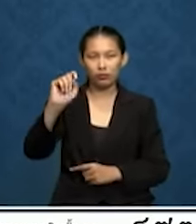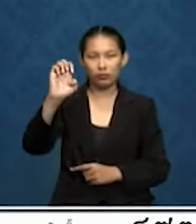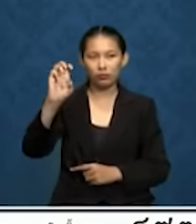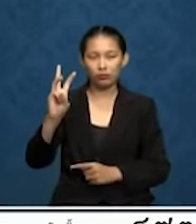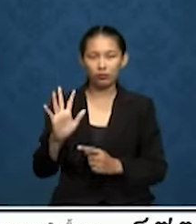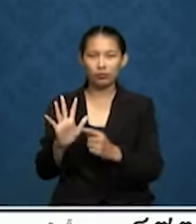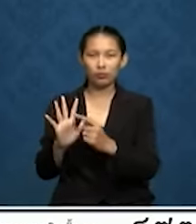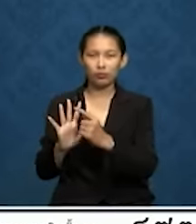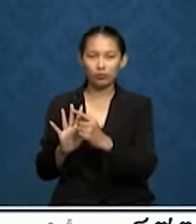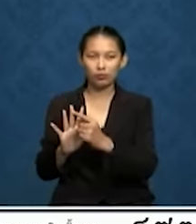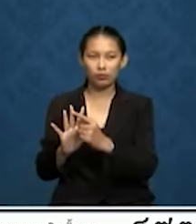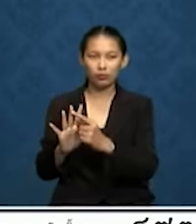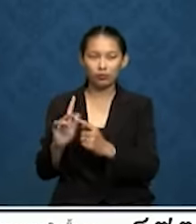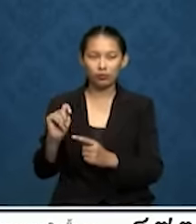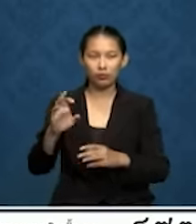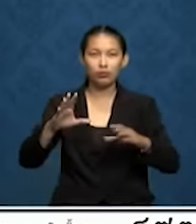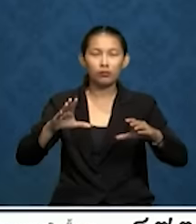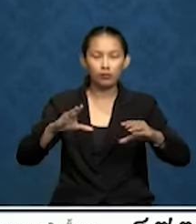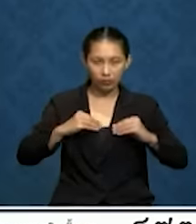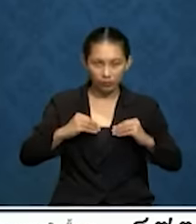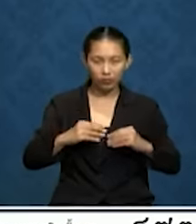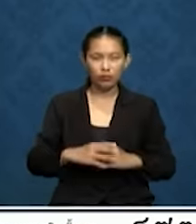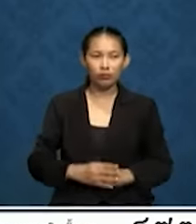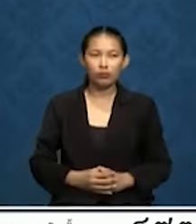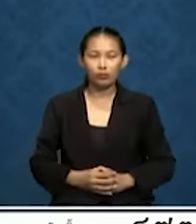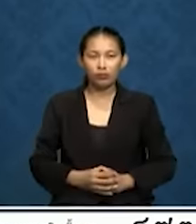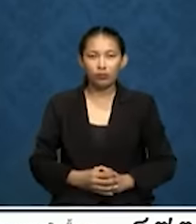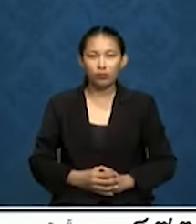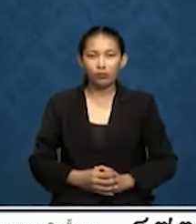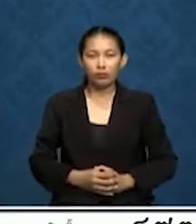ธนาคมานุสร เห็นชอบครับ